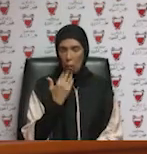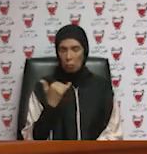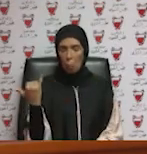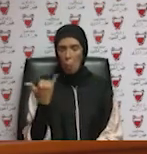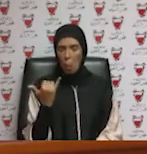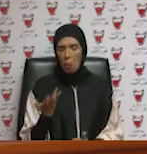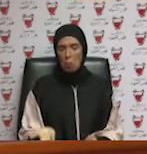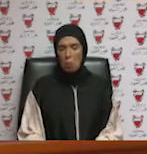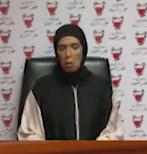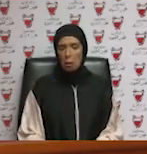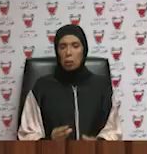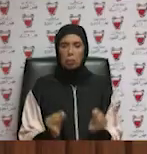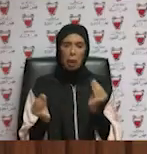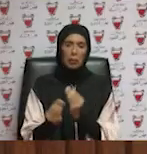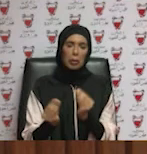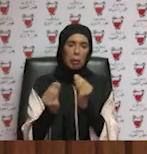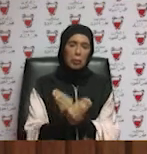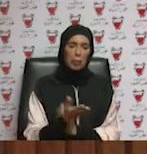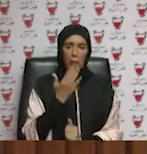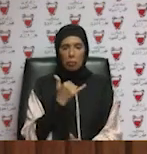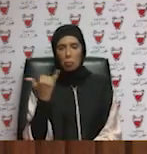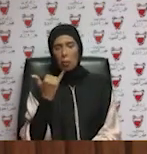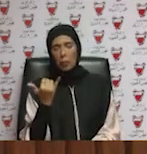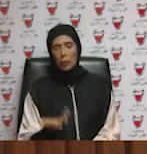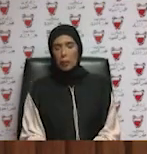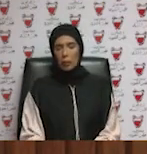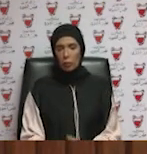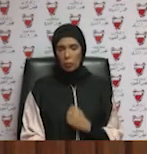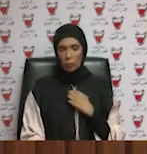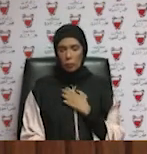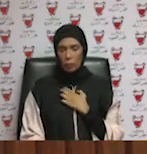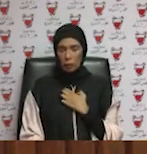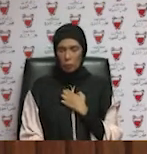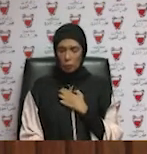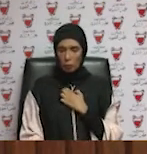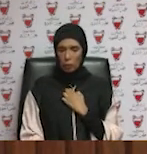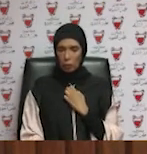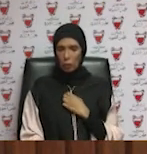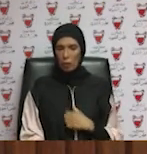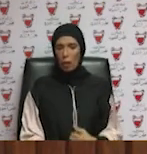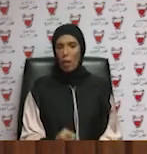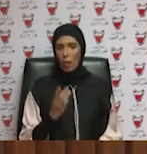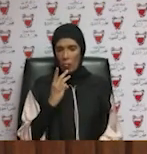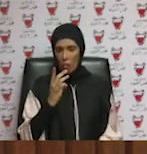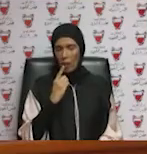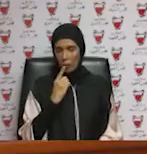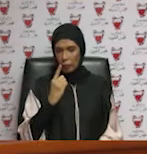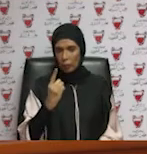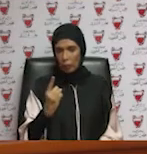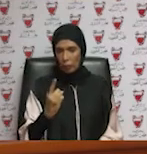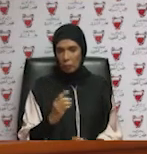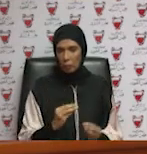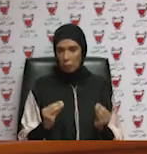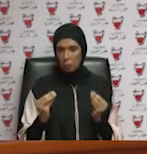كبرى أو رئيسية في هذا القانون. فهم الآن يضحون بالمدة 3 سنوات مقابل تعديلات